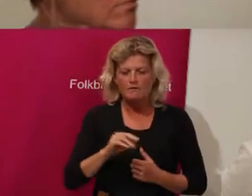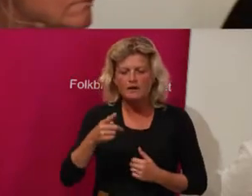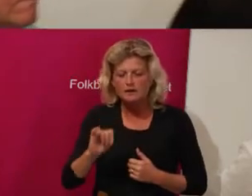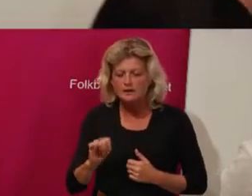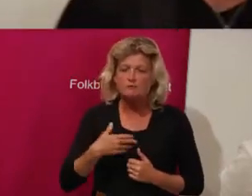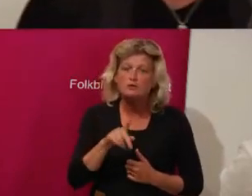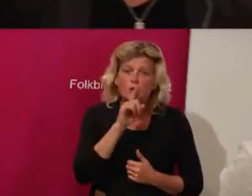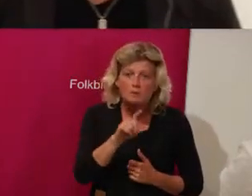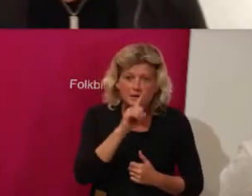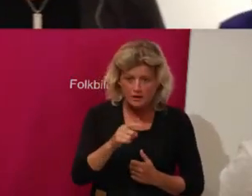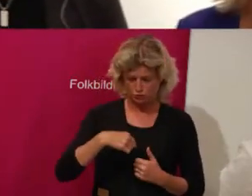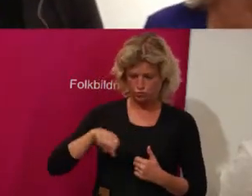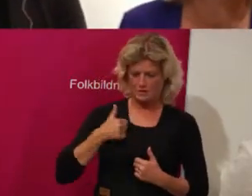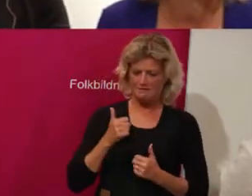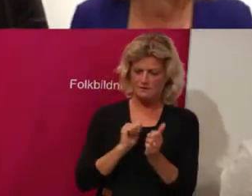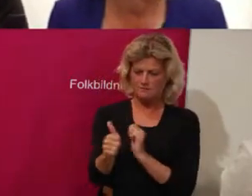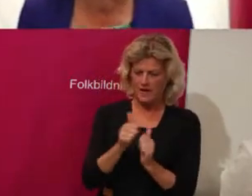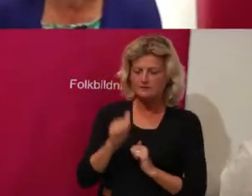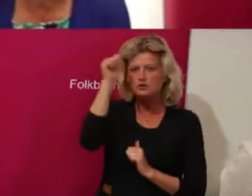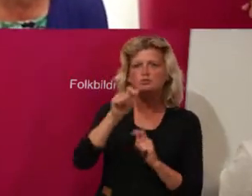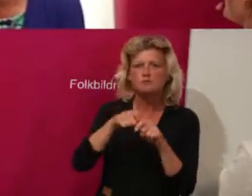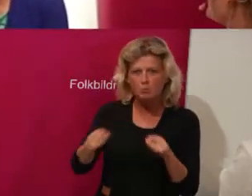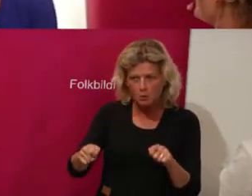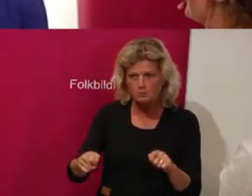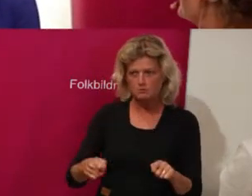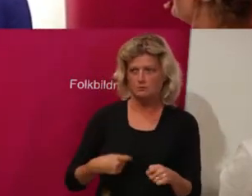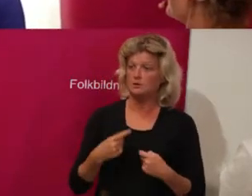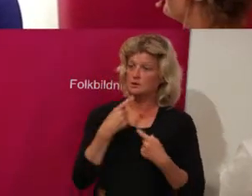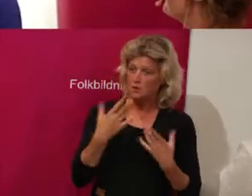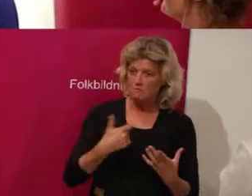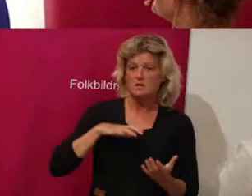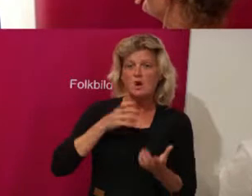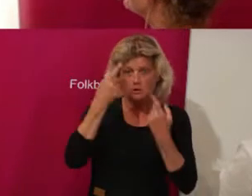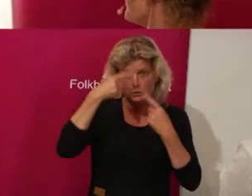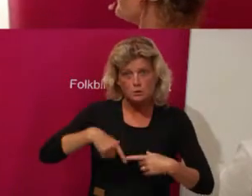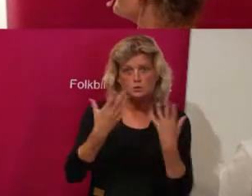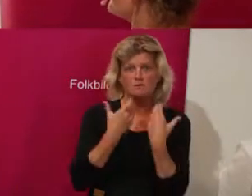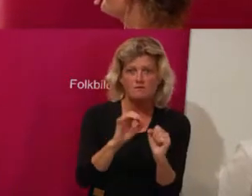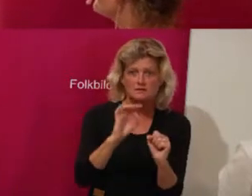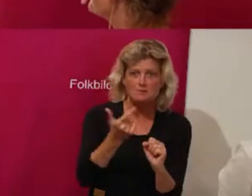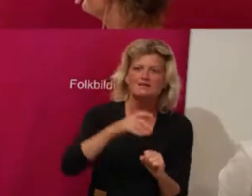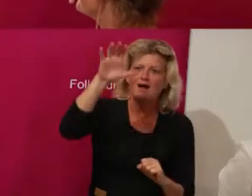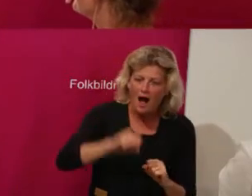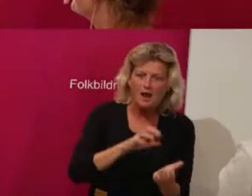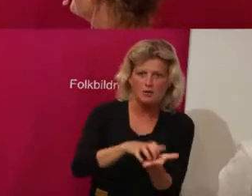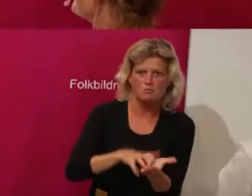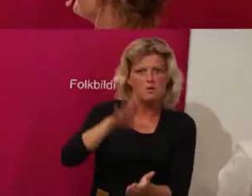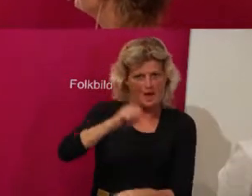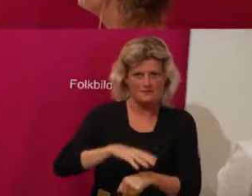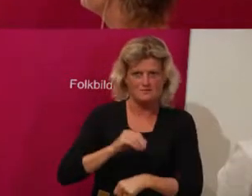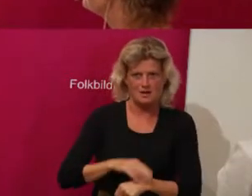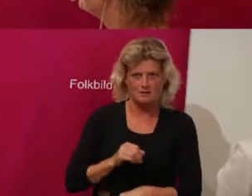stolt företrädare för 10 studieförbund som faktiskt kan säga att vi har kulturverksamhet i alla kommuner i Sverige. Och det skulle inte